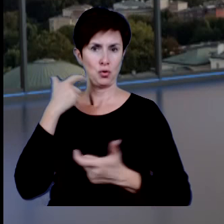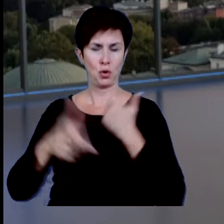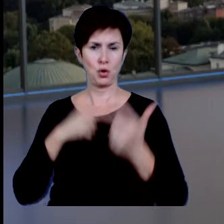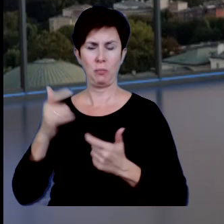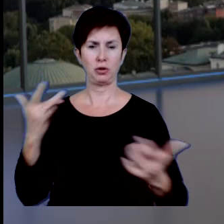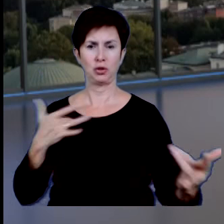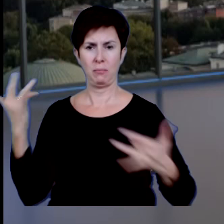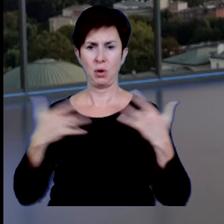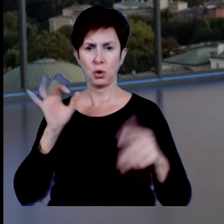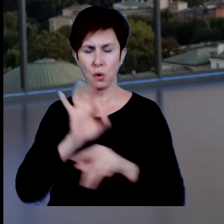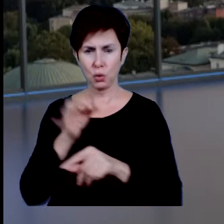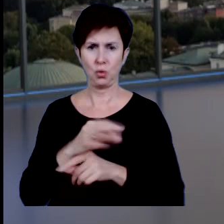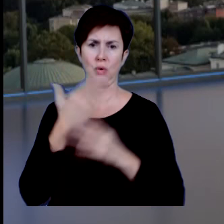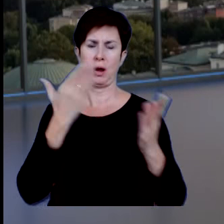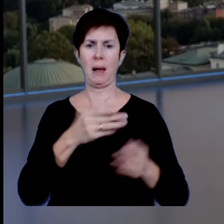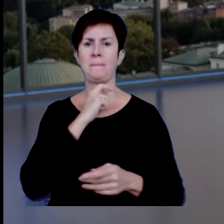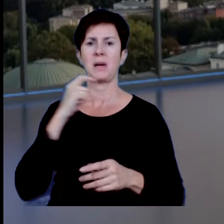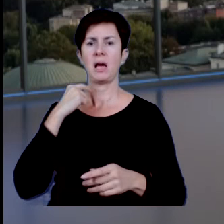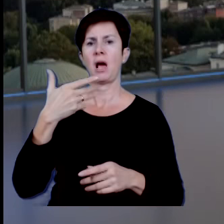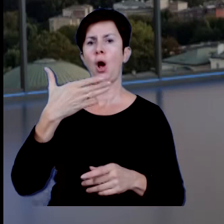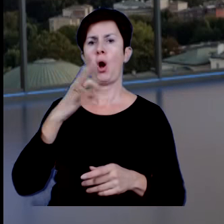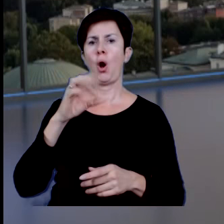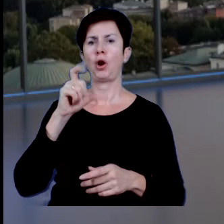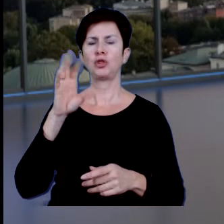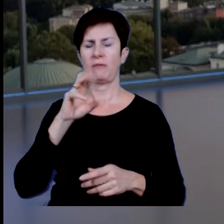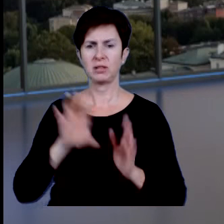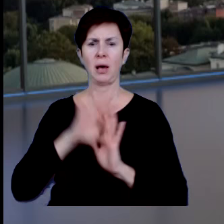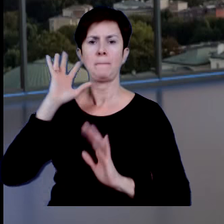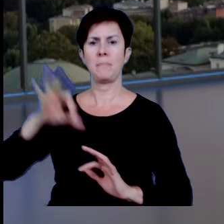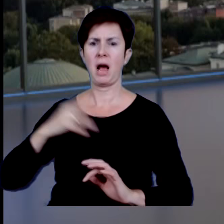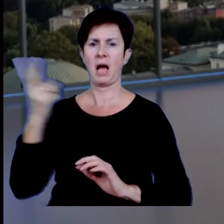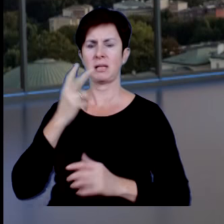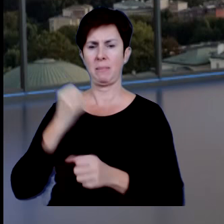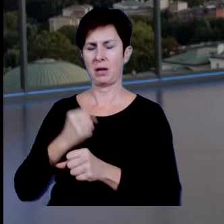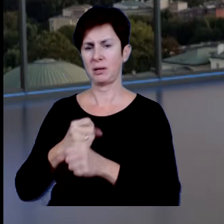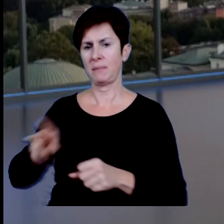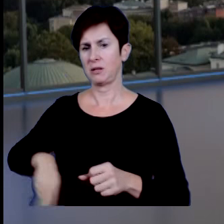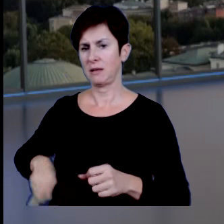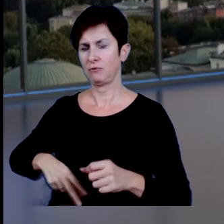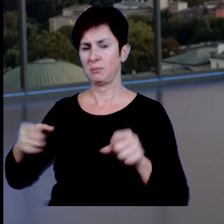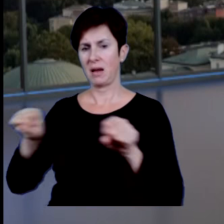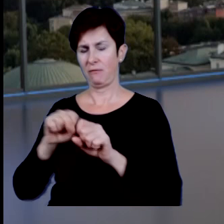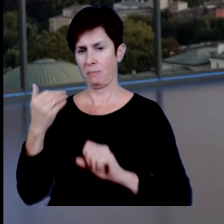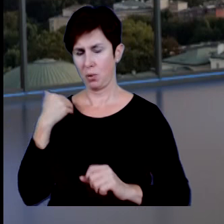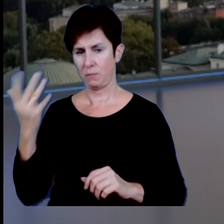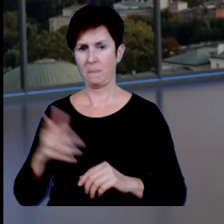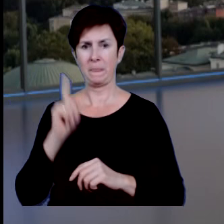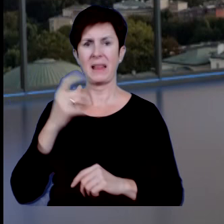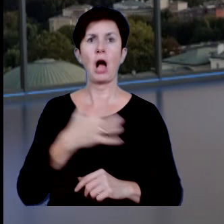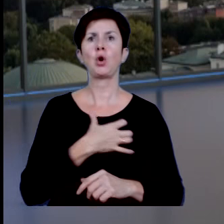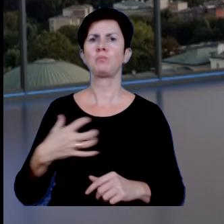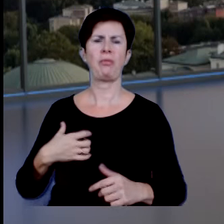Michale Olszewskim, o paniach, które pracują w Ministerstwie Sprawiedliwości. Ale gospodarczo ten